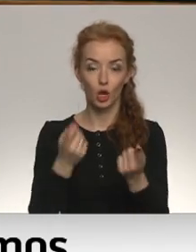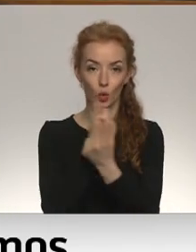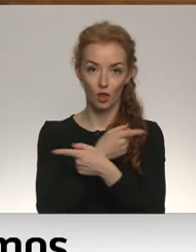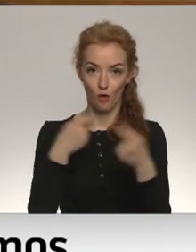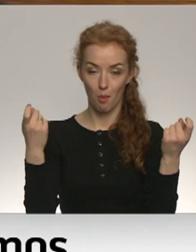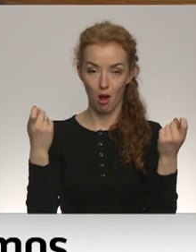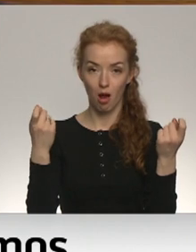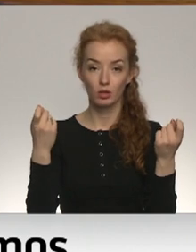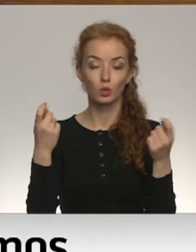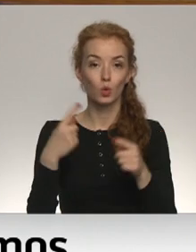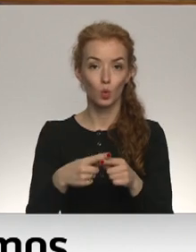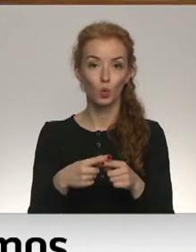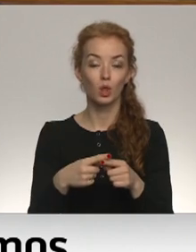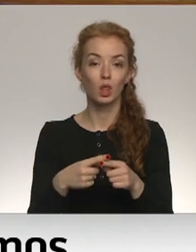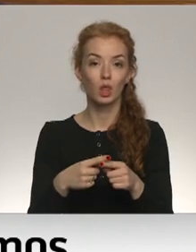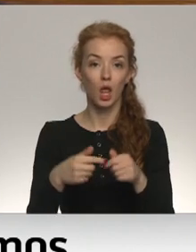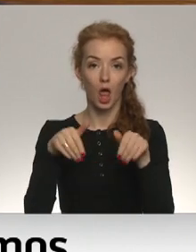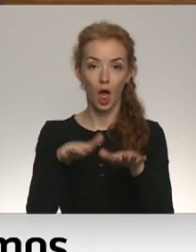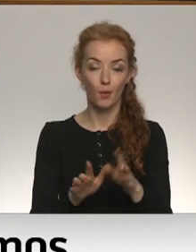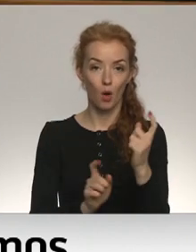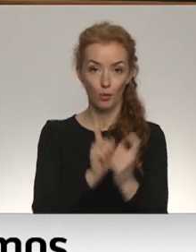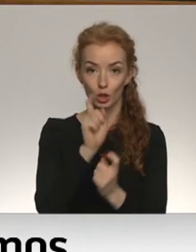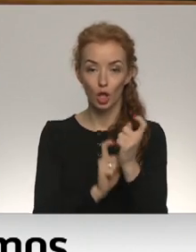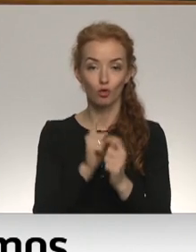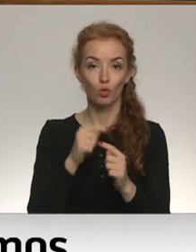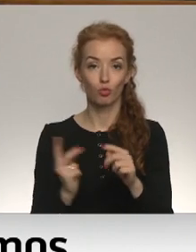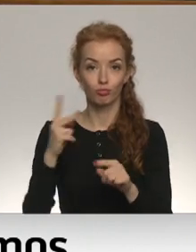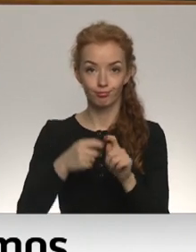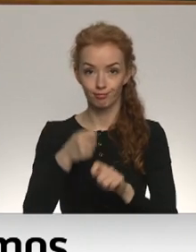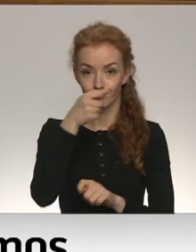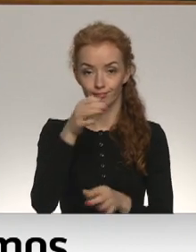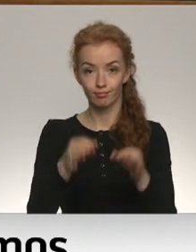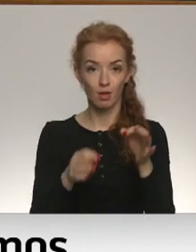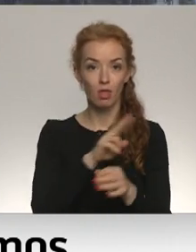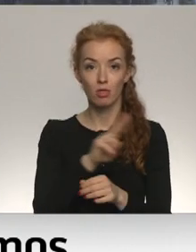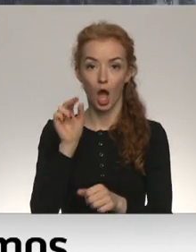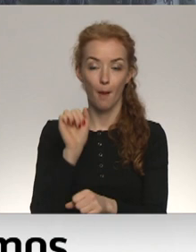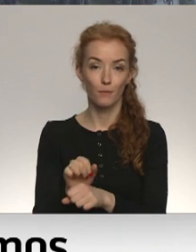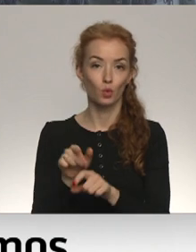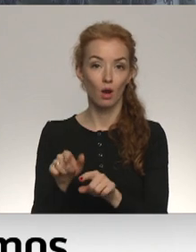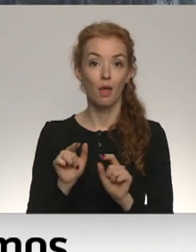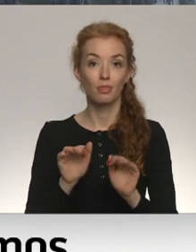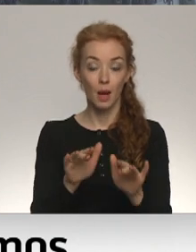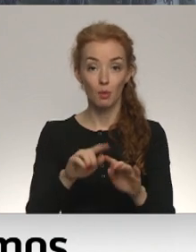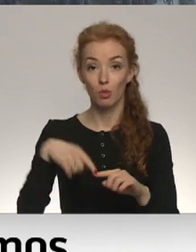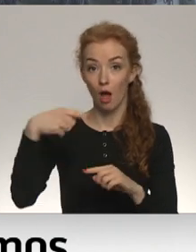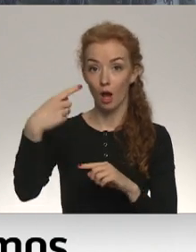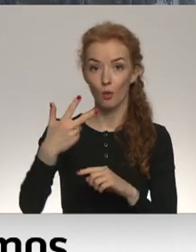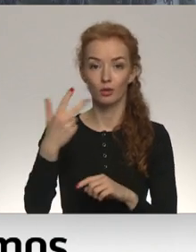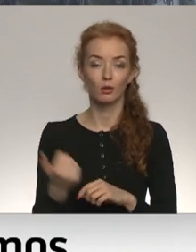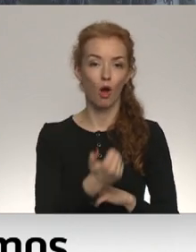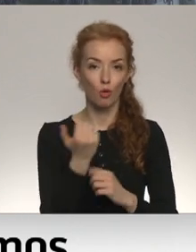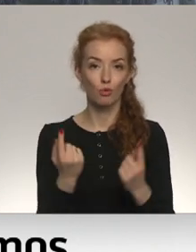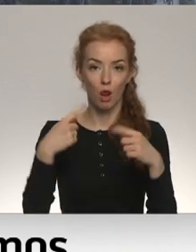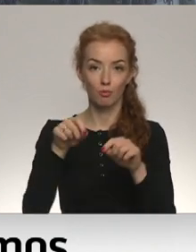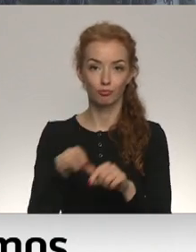informāciju un savukārt lēmumu apstrīdēšanu un pārsūdzēšanu neapturtā darbību. Bet nākamo 3 gadu laikā pakāpeniski